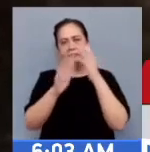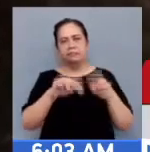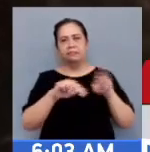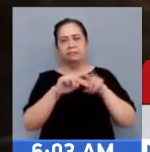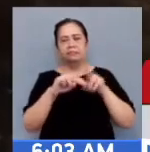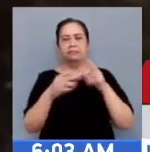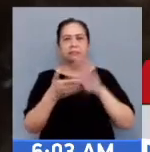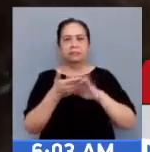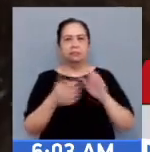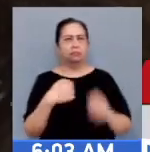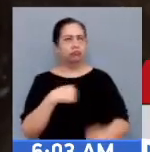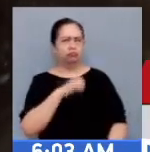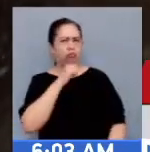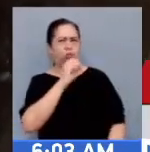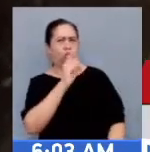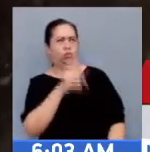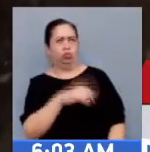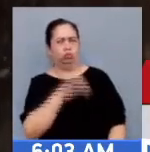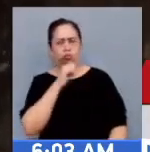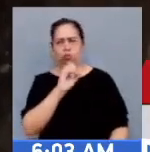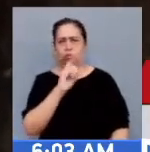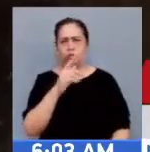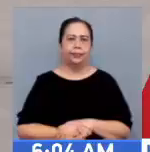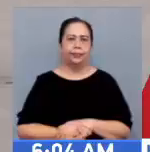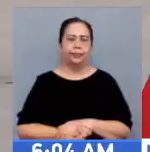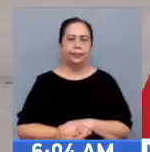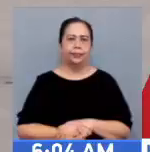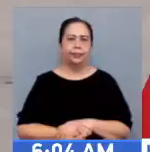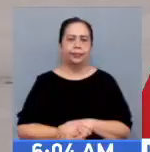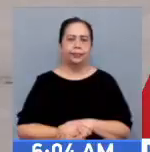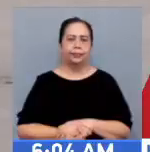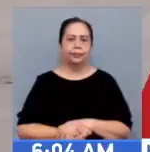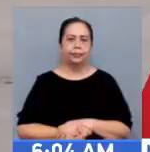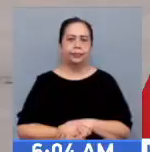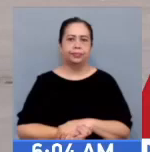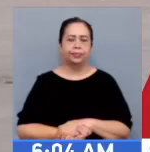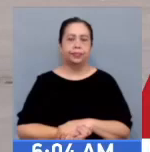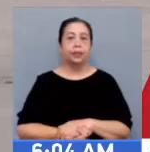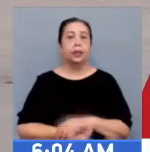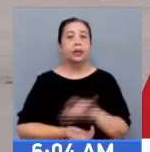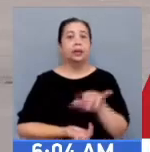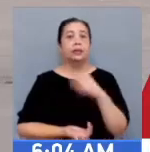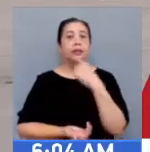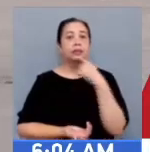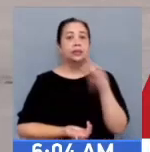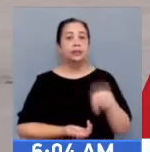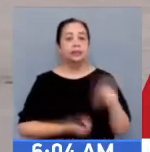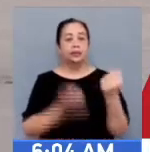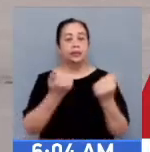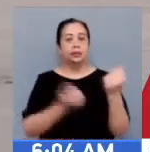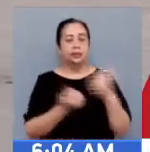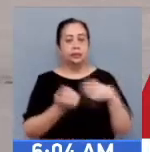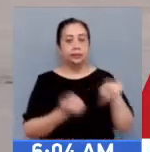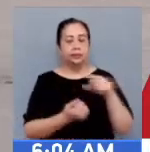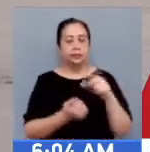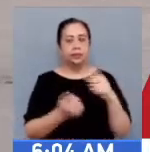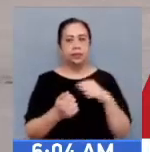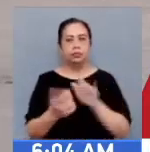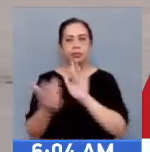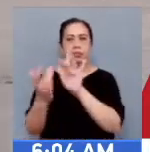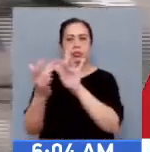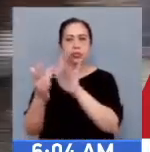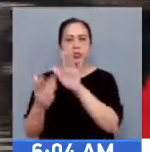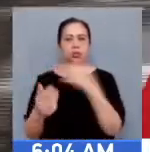Kasi... dahil, siyempre, dagdag sa budget. Igan, sabi ng mga driver dito, makikipag-ugnayan sila sa kanika nilang mga operator